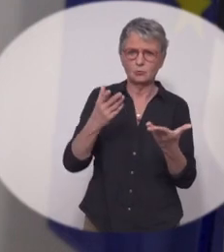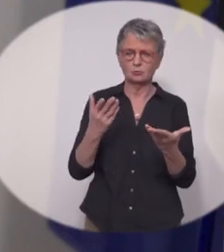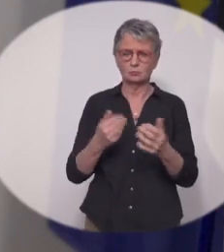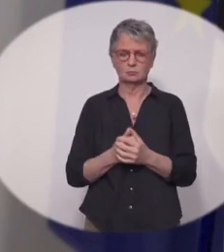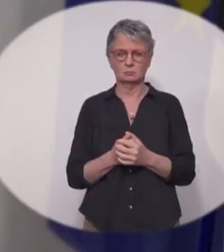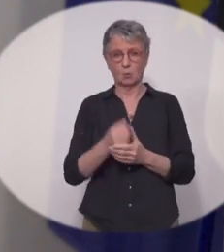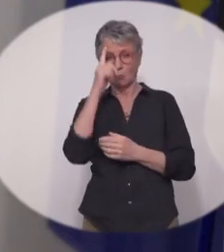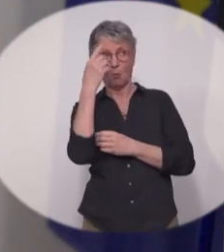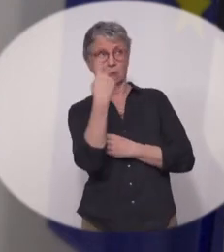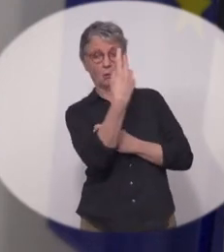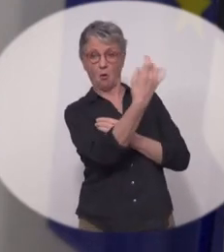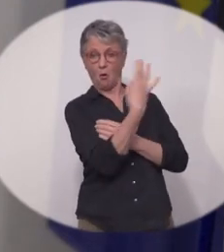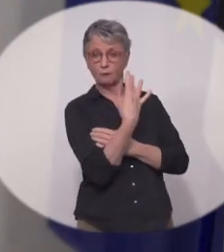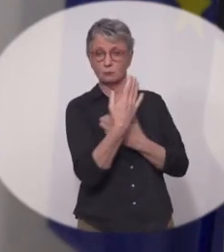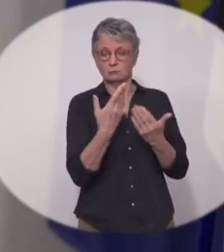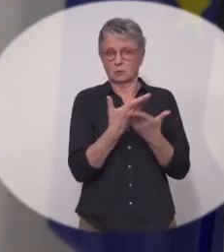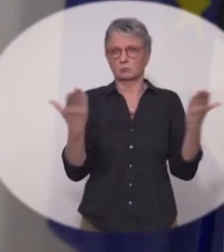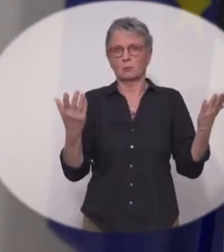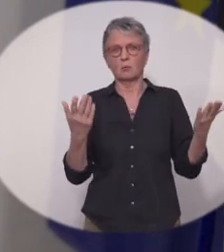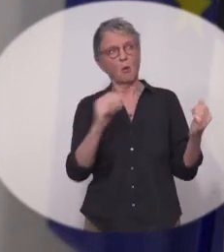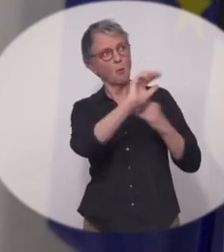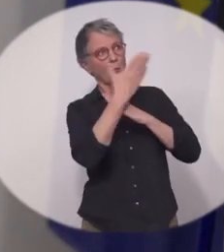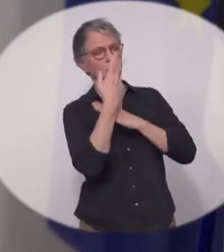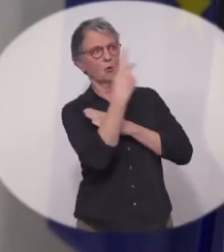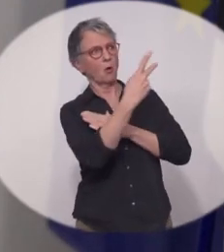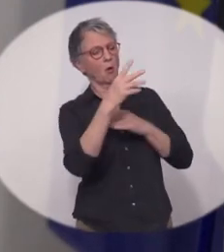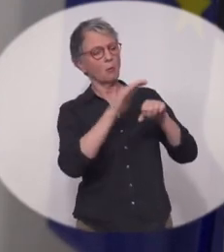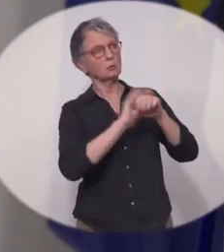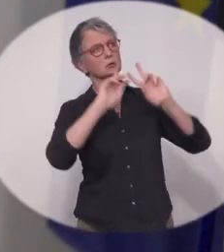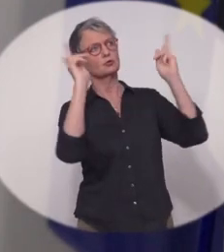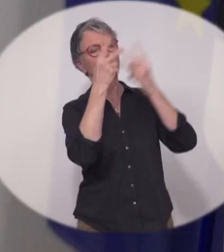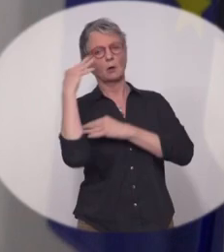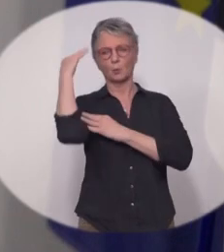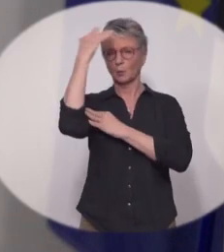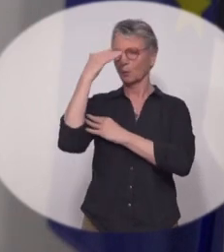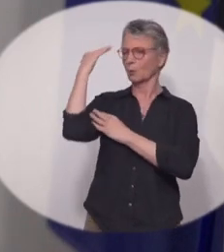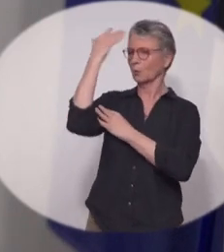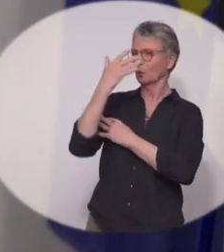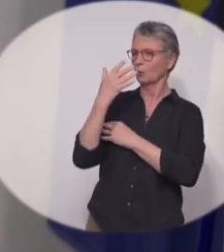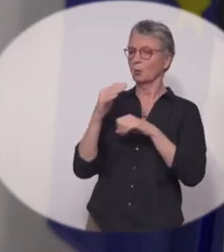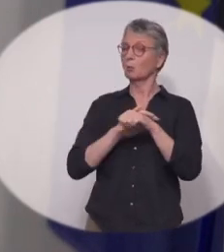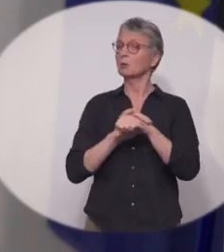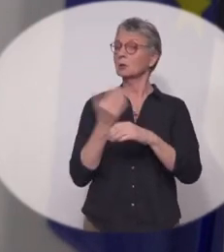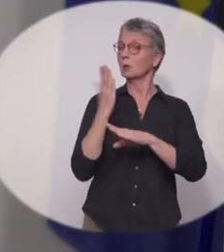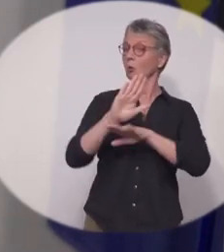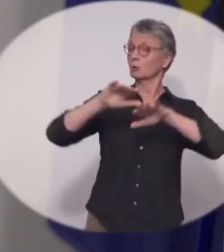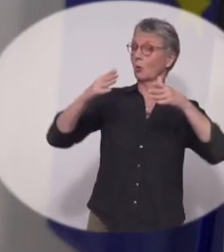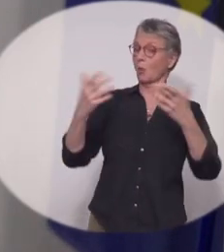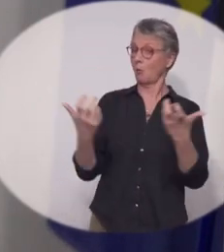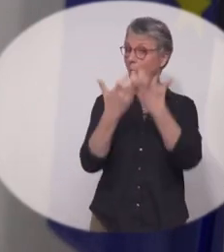refus n'est qu'une des manifestations d'une politique d'ensemble inquiétante une politique qui se traduit par le choix